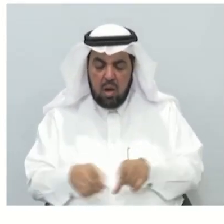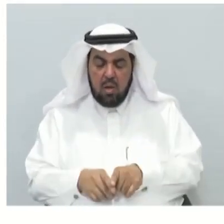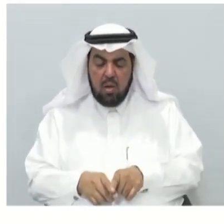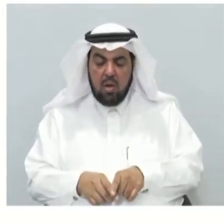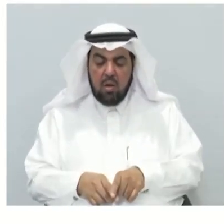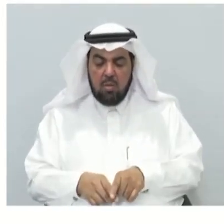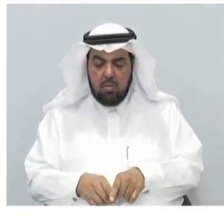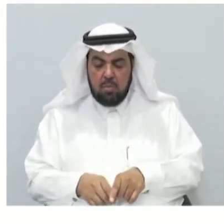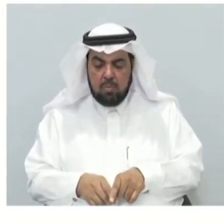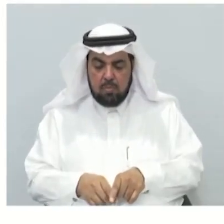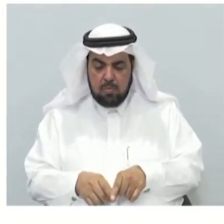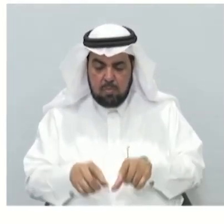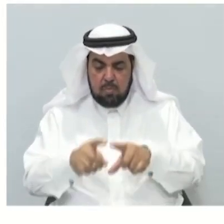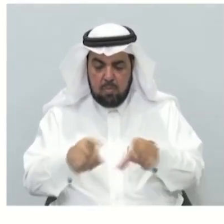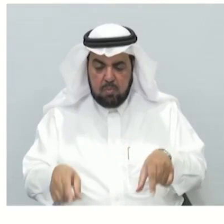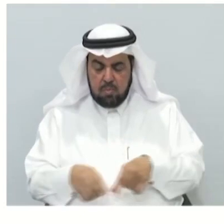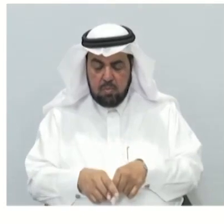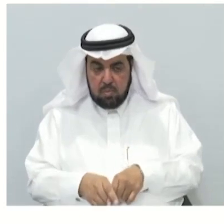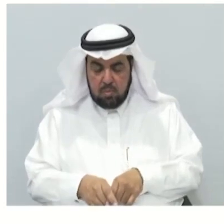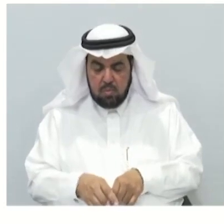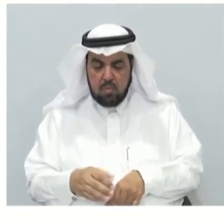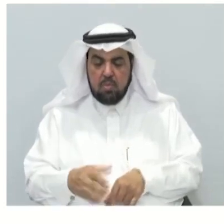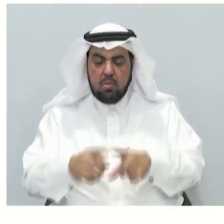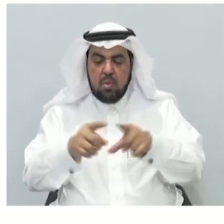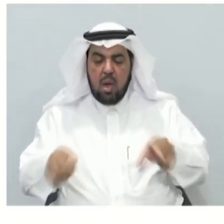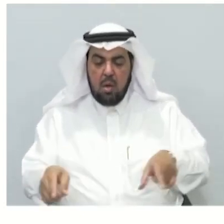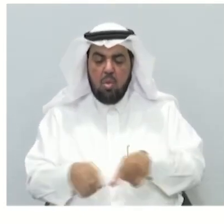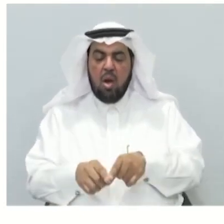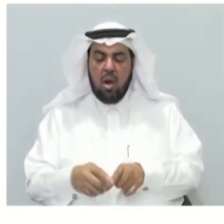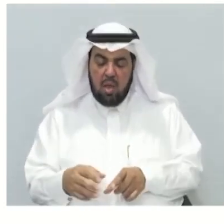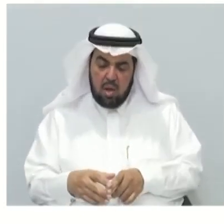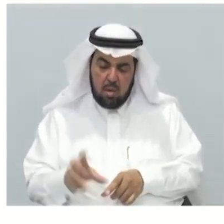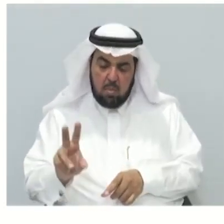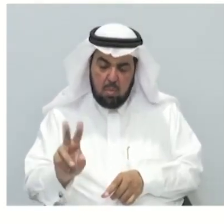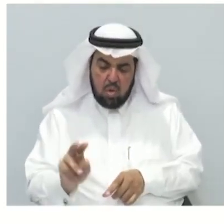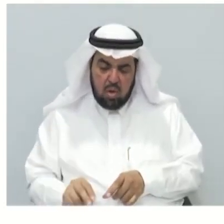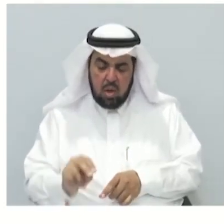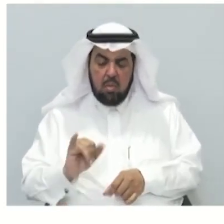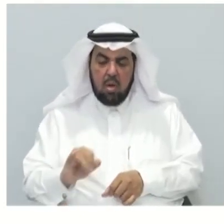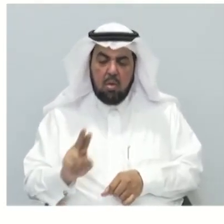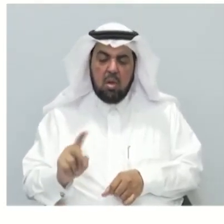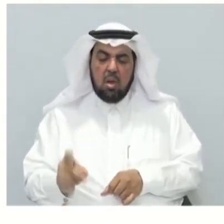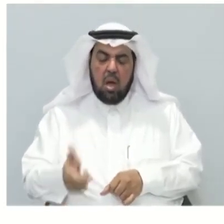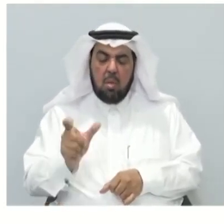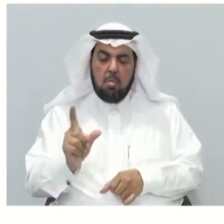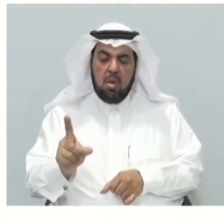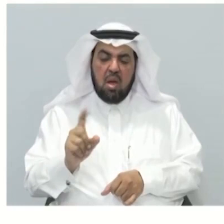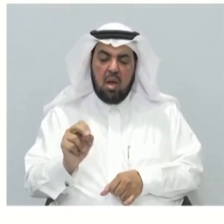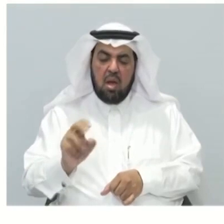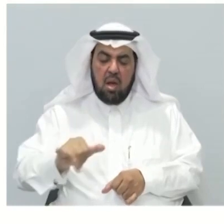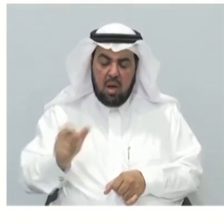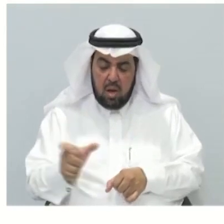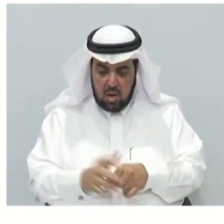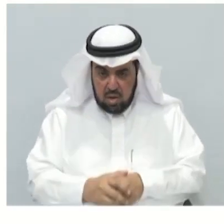المحصور بينهما هنا راح يكون عندك المثلثين هنا ش فيهما المثلثين متطابقين اذا هنا